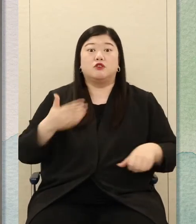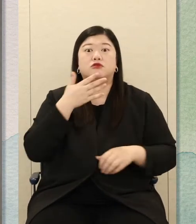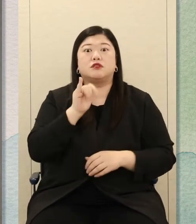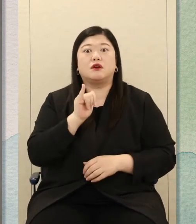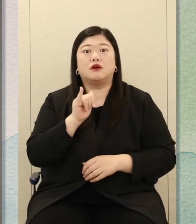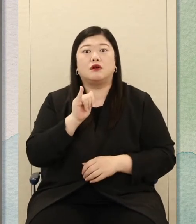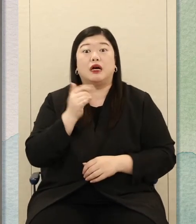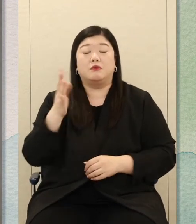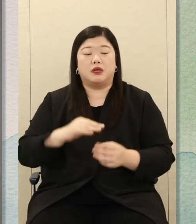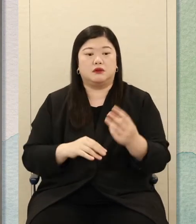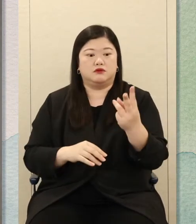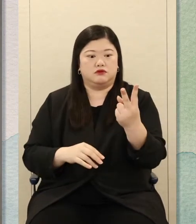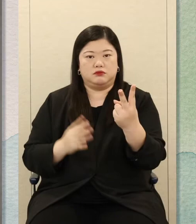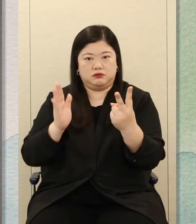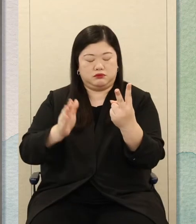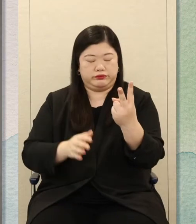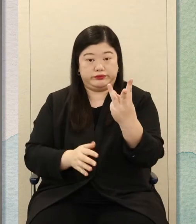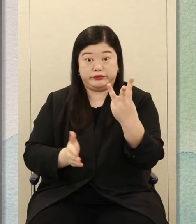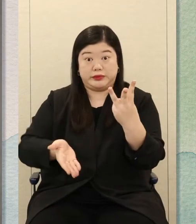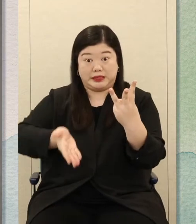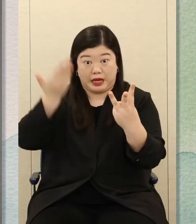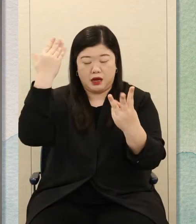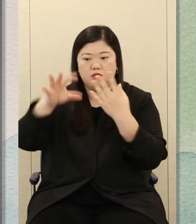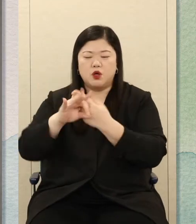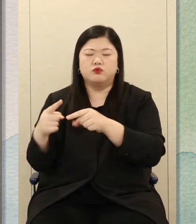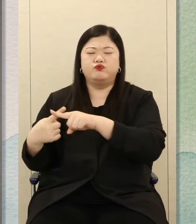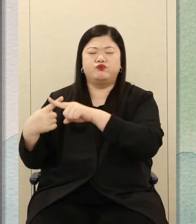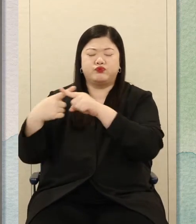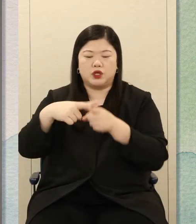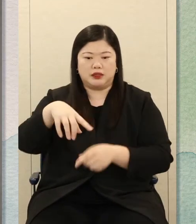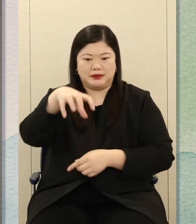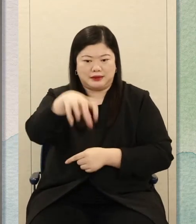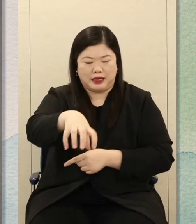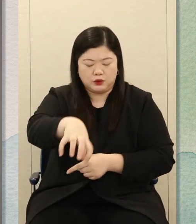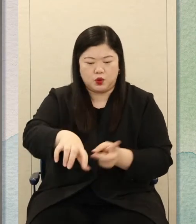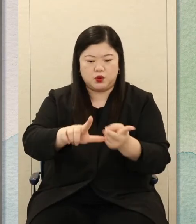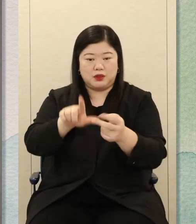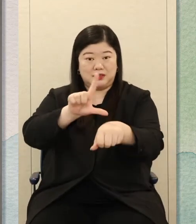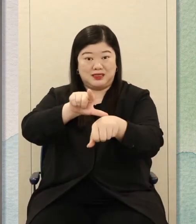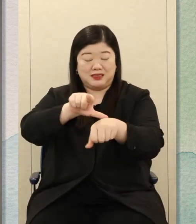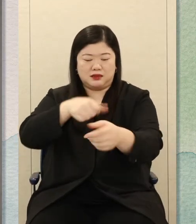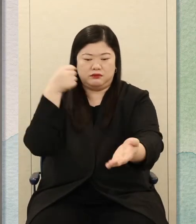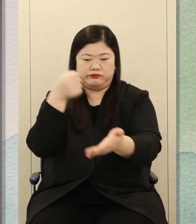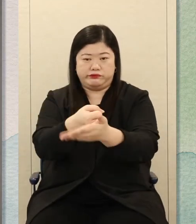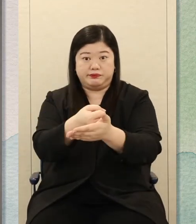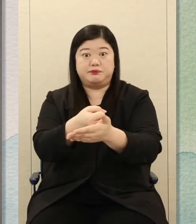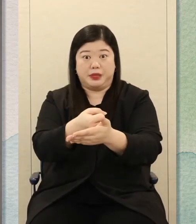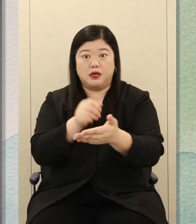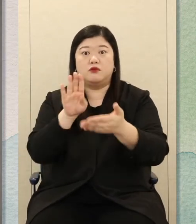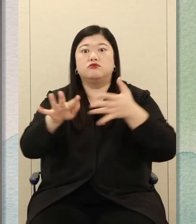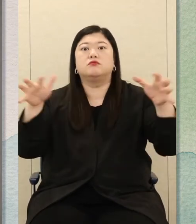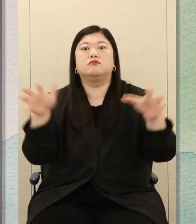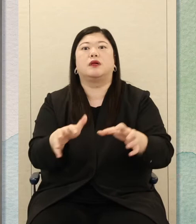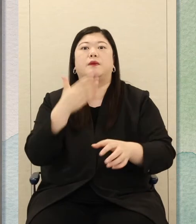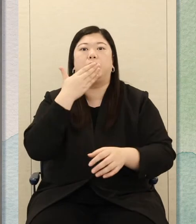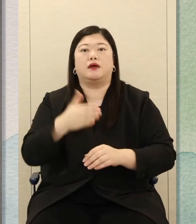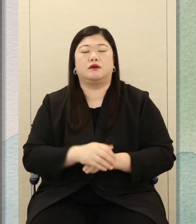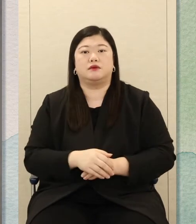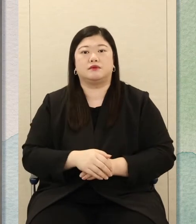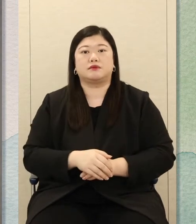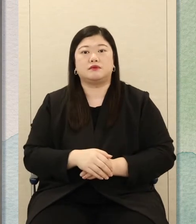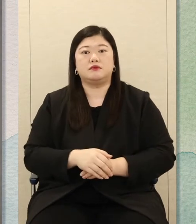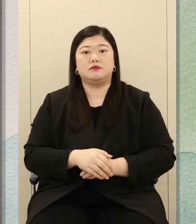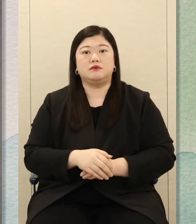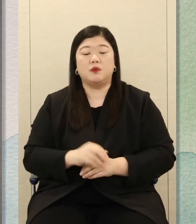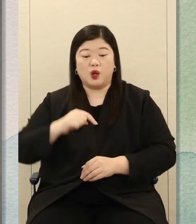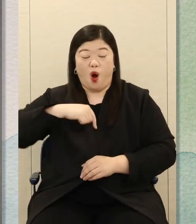정해진 시간에 정해진 장소에서 무조건 한다. 예, 그러려면 혼자서는 그게 안 되잖아요. 독서 토론은 둘이어야